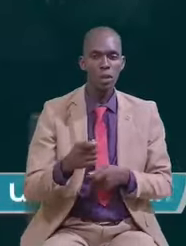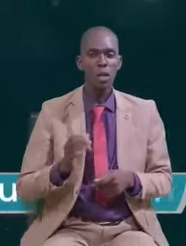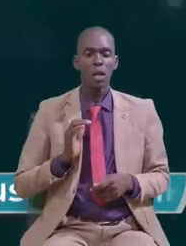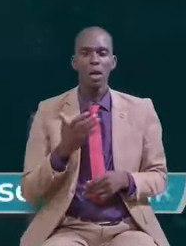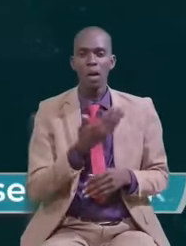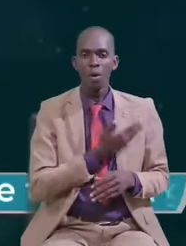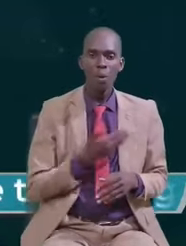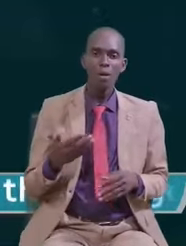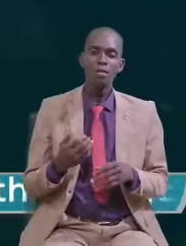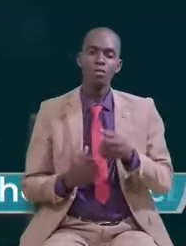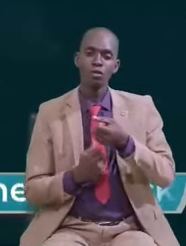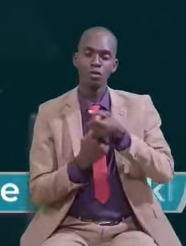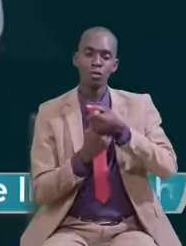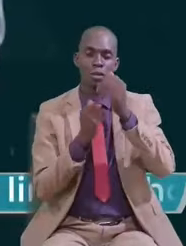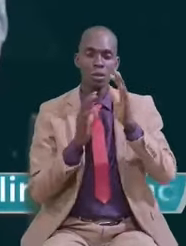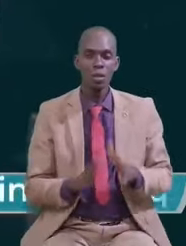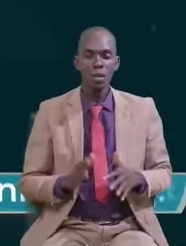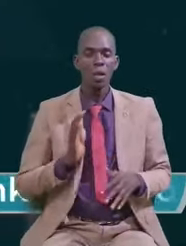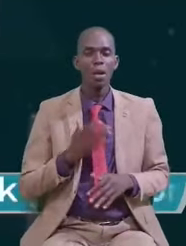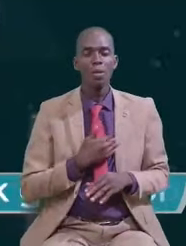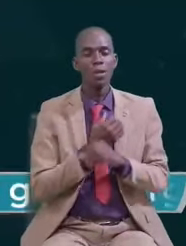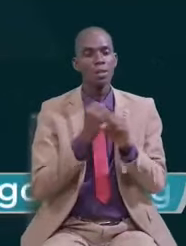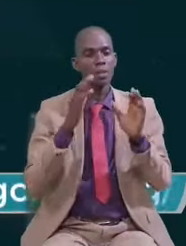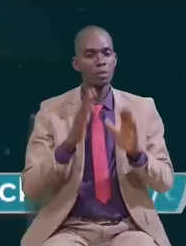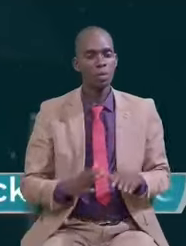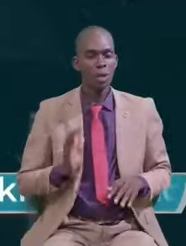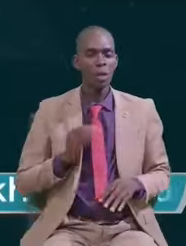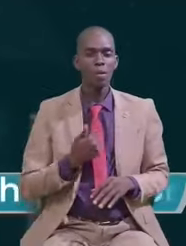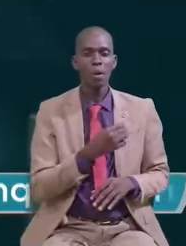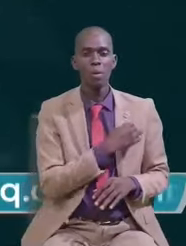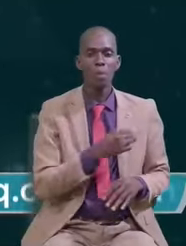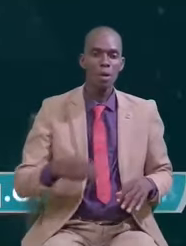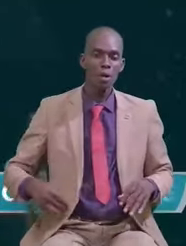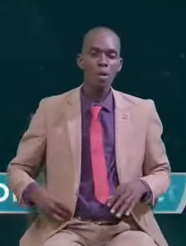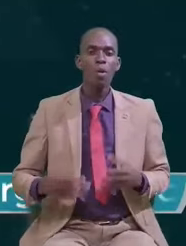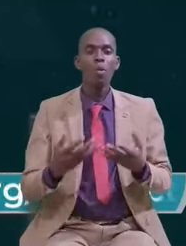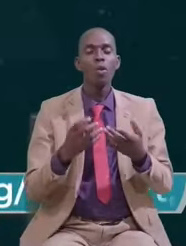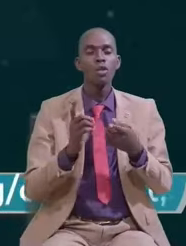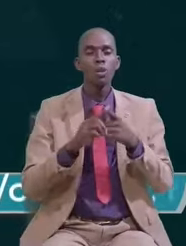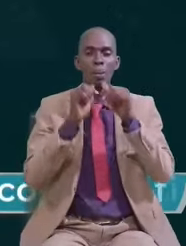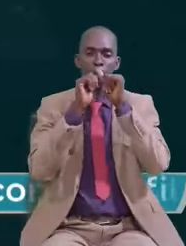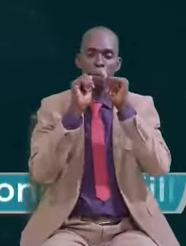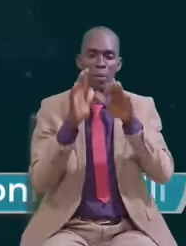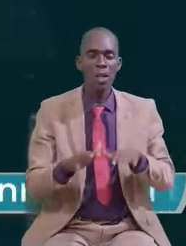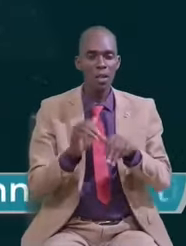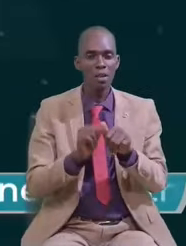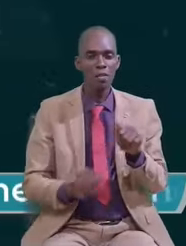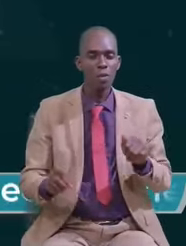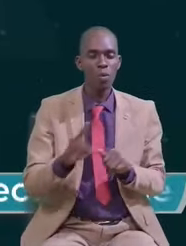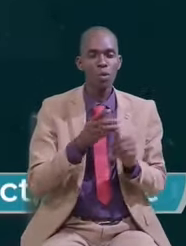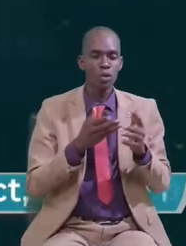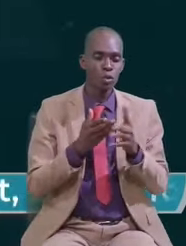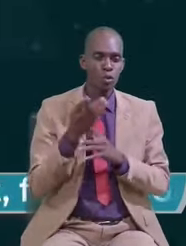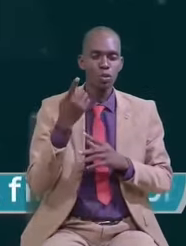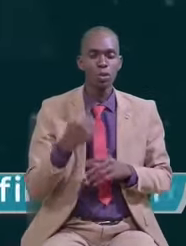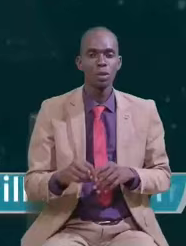avocat, notre Rédempteur, notre Messie, veut bénir tout le monde par